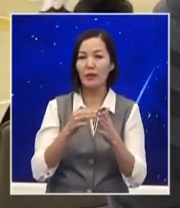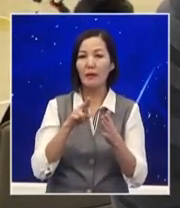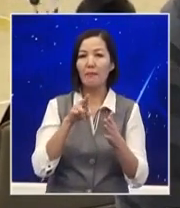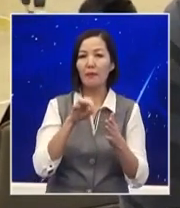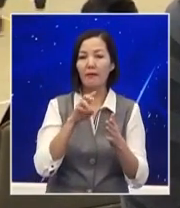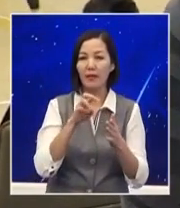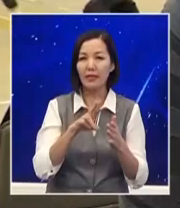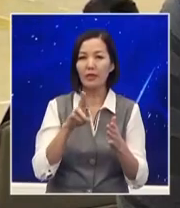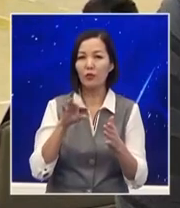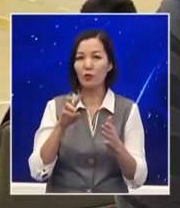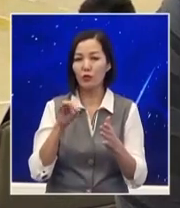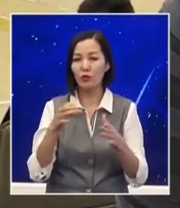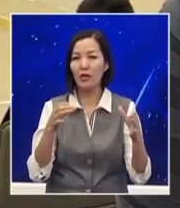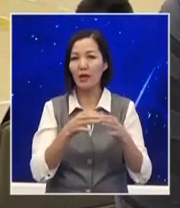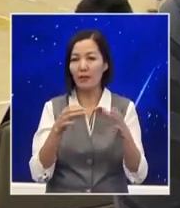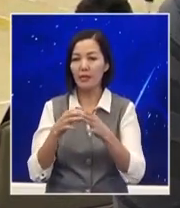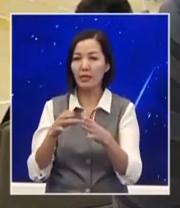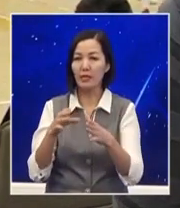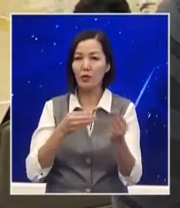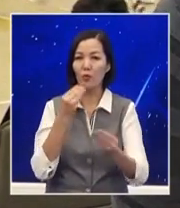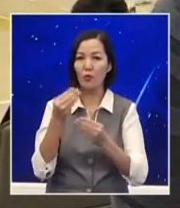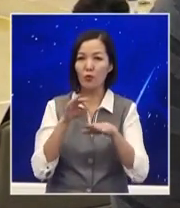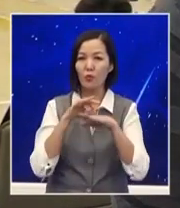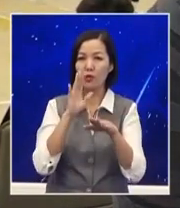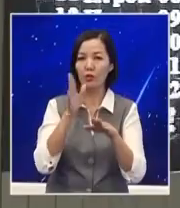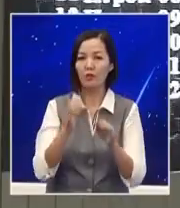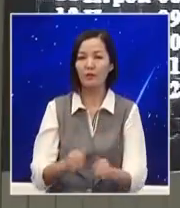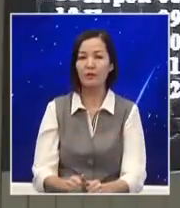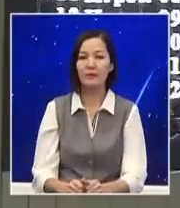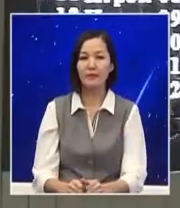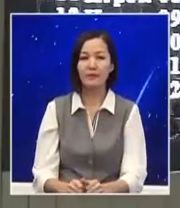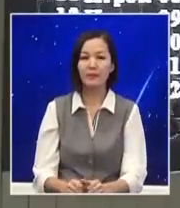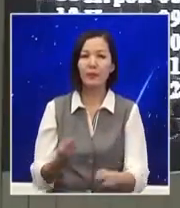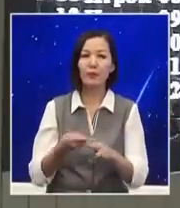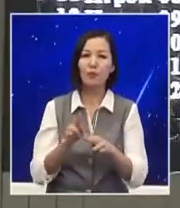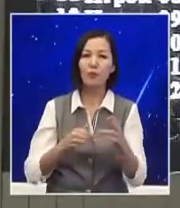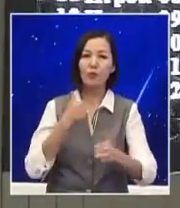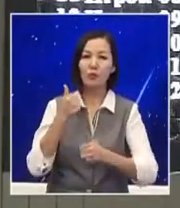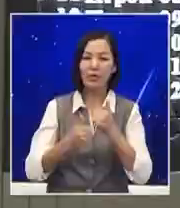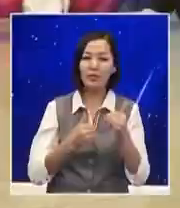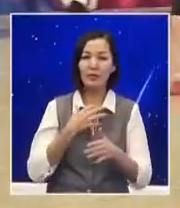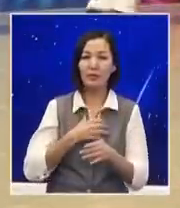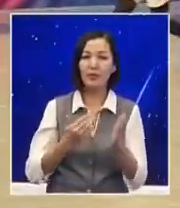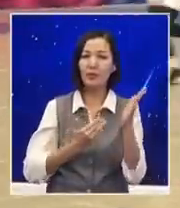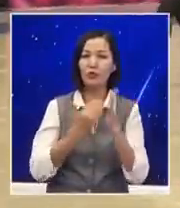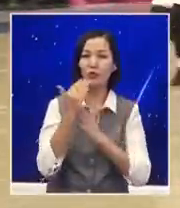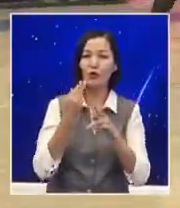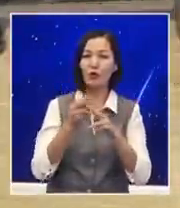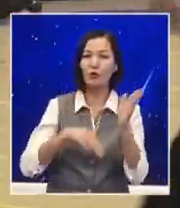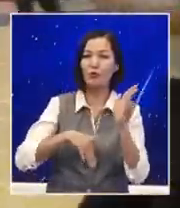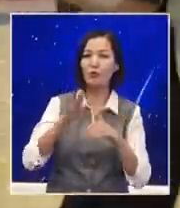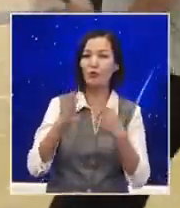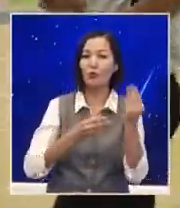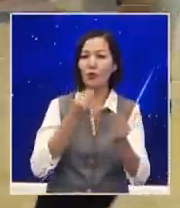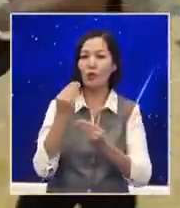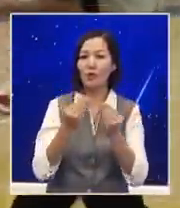және Түркістан өңірінің командалары арасында өтері анық. Бұл жарыстың спортшылар үшін маңызы жоғары. Өйткені өздік өнерімен көзге